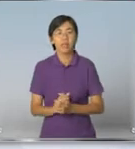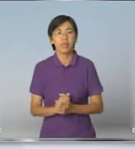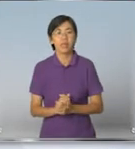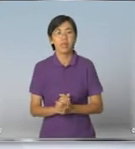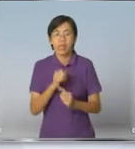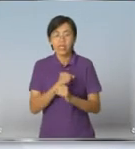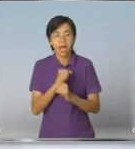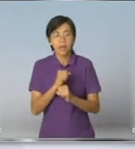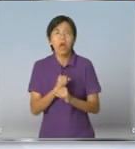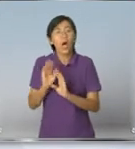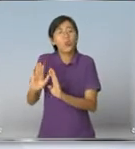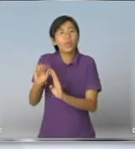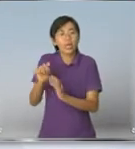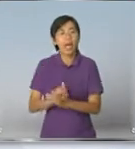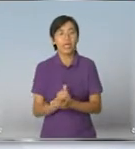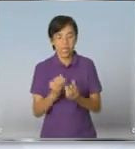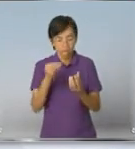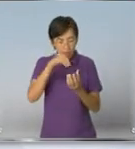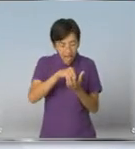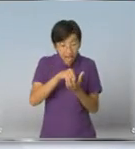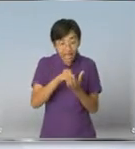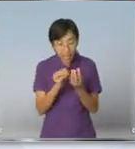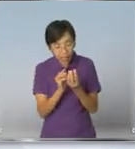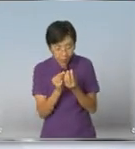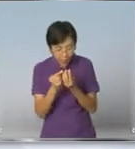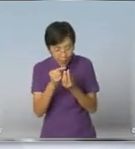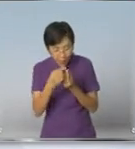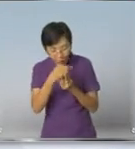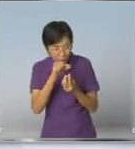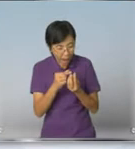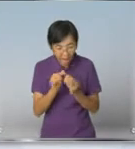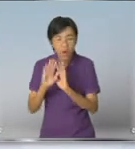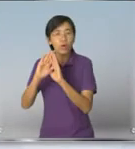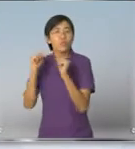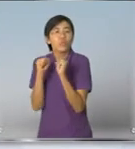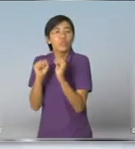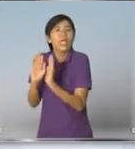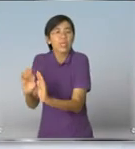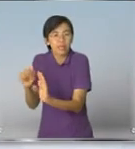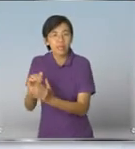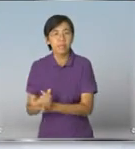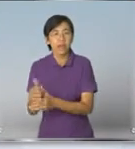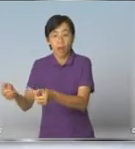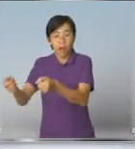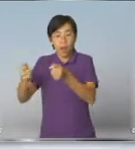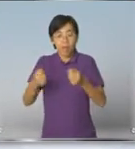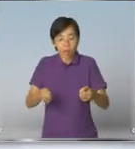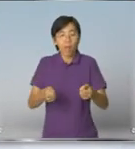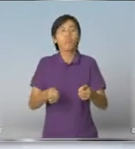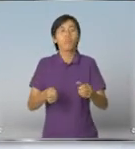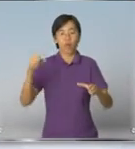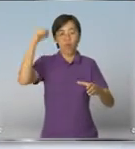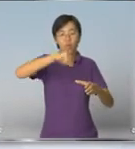าใช้ ทำเป็นรูปร่างไว้เลยได้เลยอะค่ะก็คือห่อไส้กรีบเรียบร้อยแช่แข็งได้เลยทันที แล้วพอเอาออกมาจากฟรีซเนี่ย